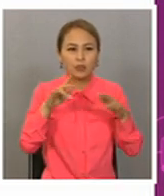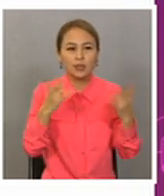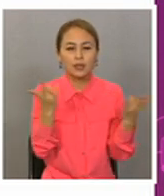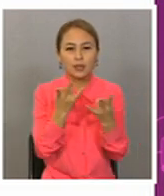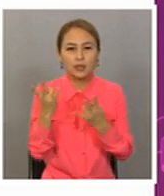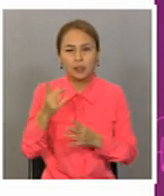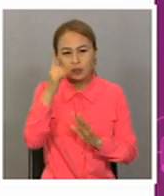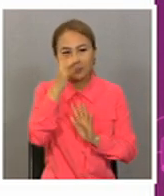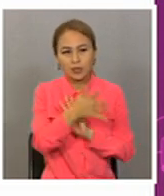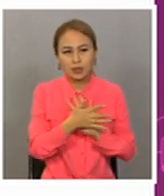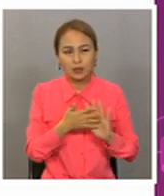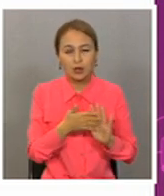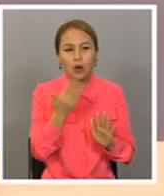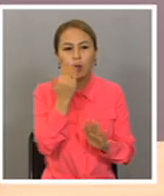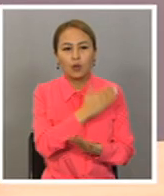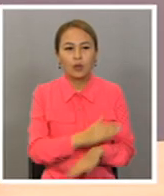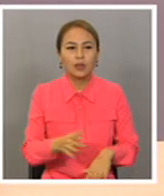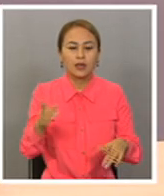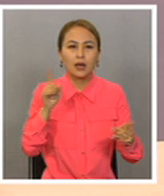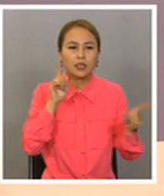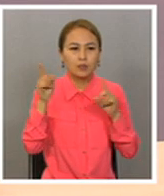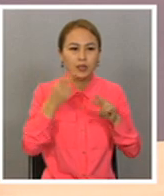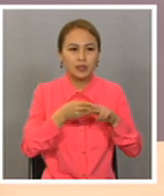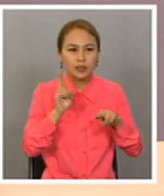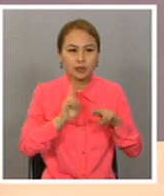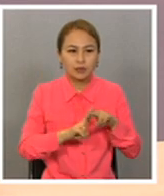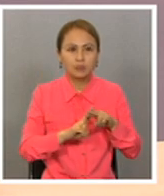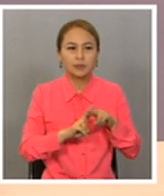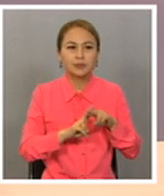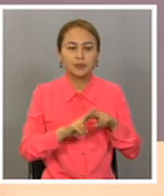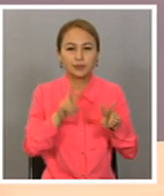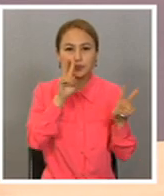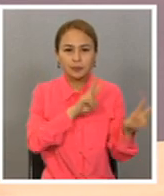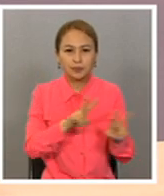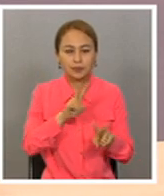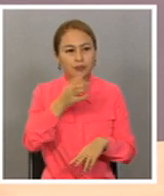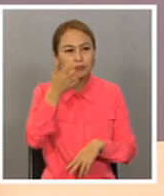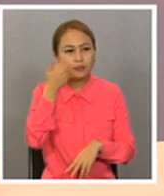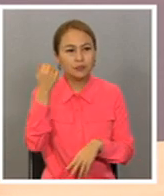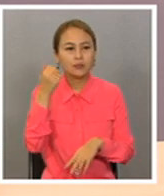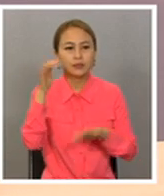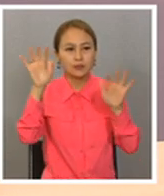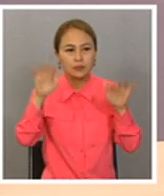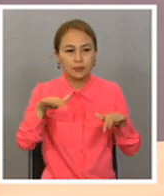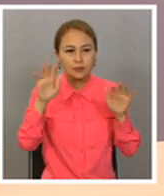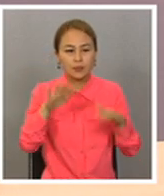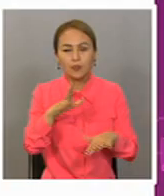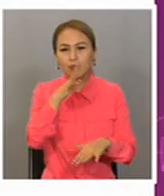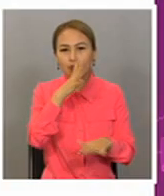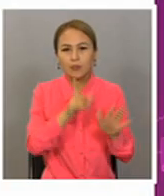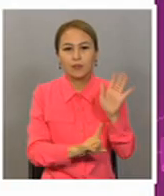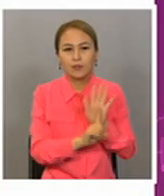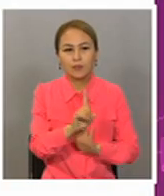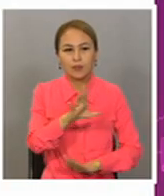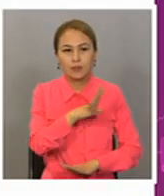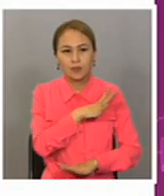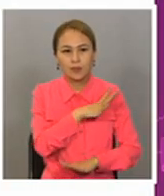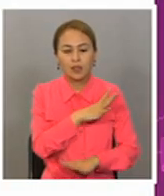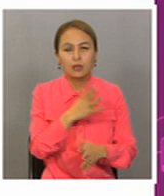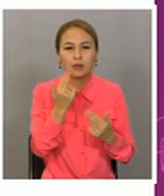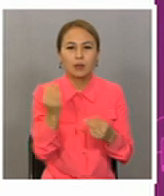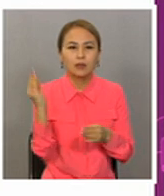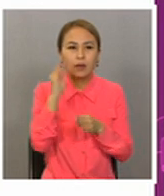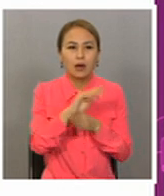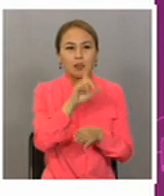жаңбыр керек екенін білген. Олар аспан денелерін бақылау арқылы жаңбыр жауатын уақытты болжаған. Тағы да